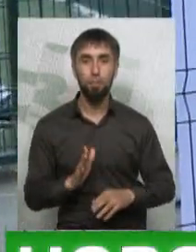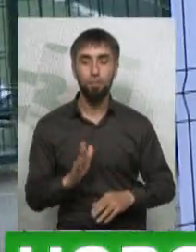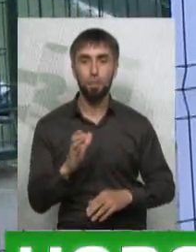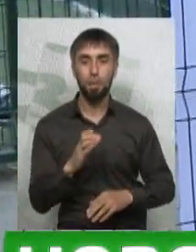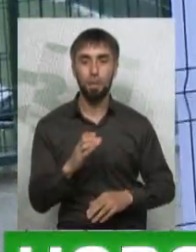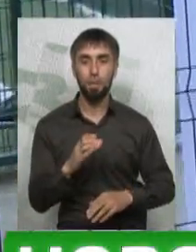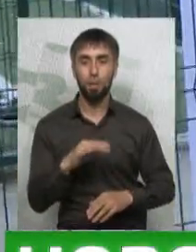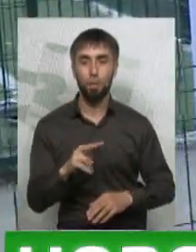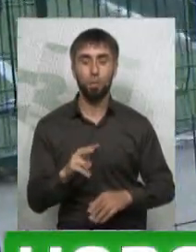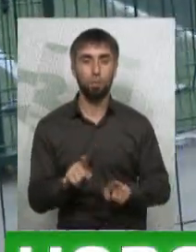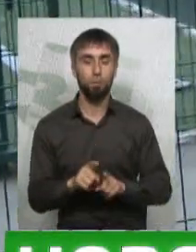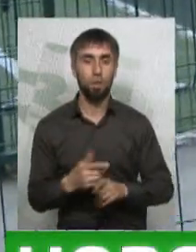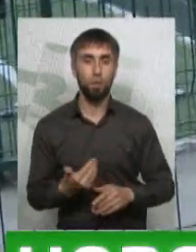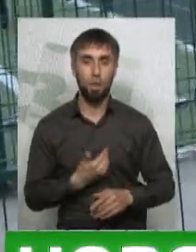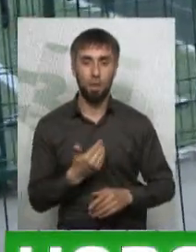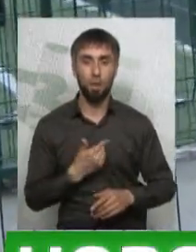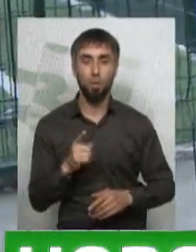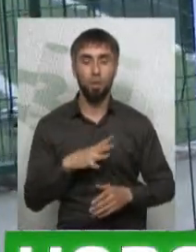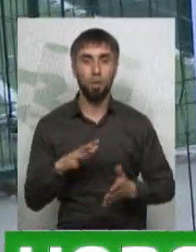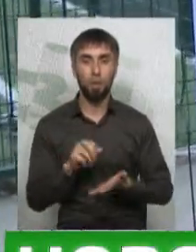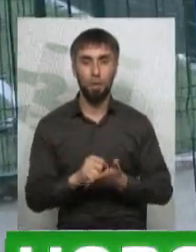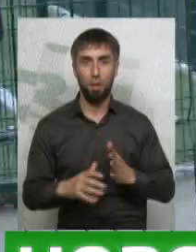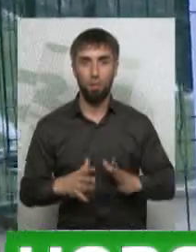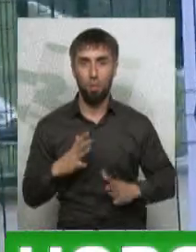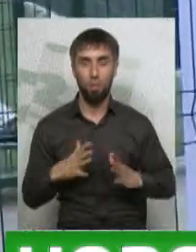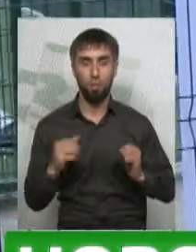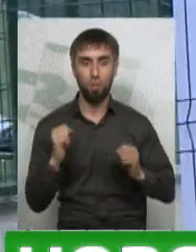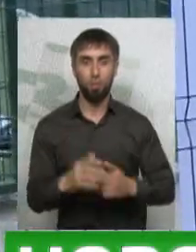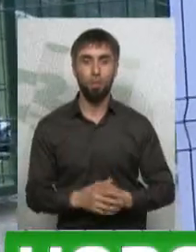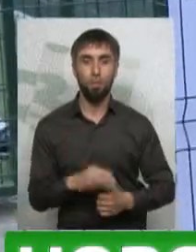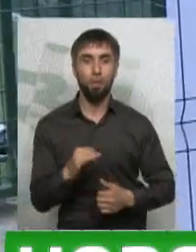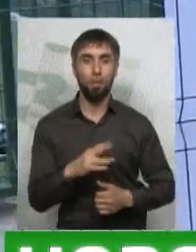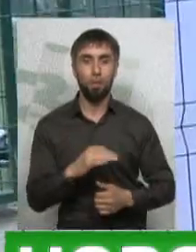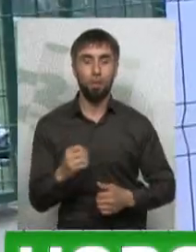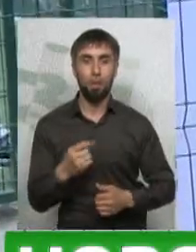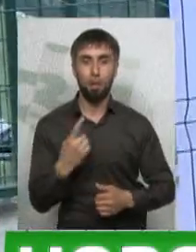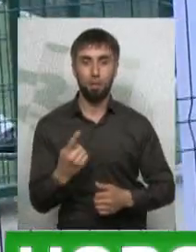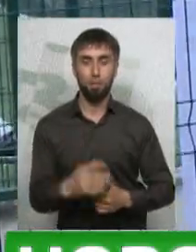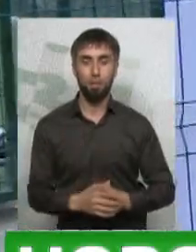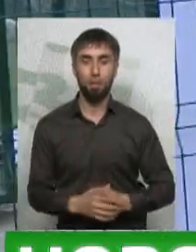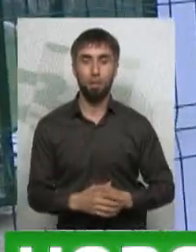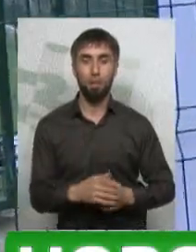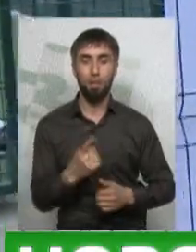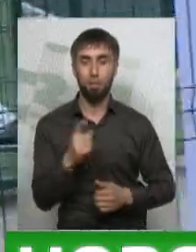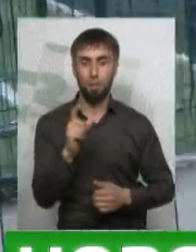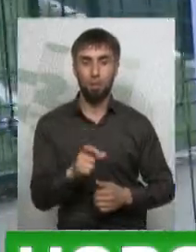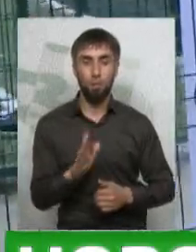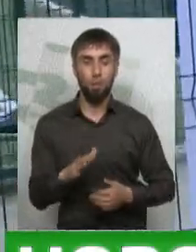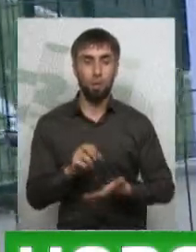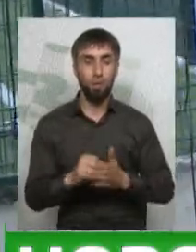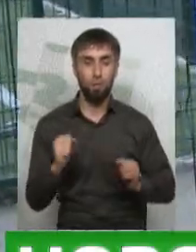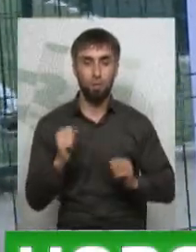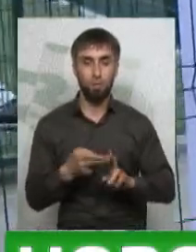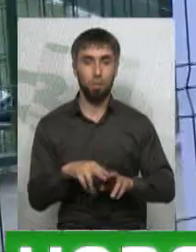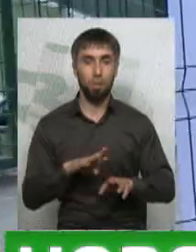молодежи участвовать в воркаутах, заниматься воркаутом. И даже если один наряд здесь стоит, я думаю, это уже